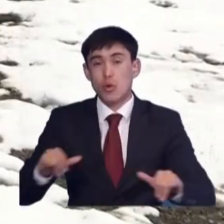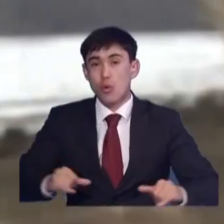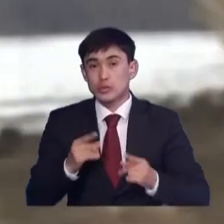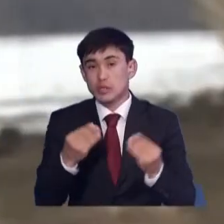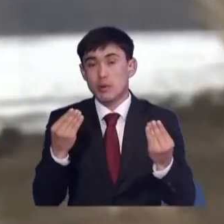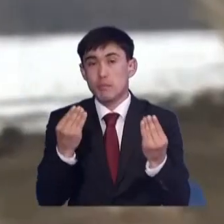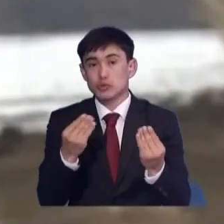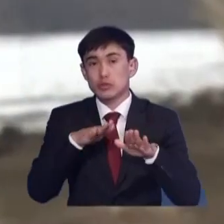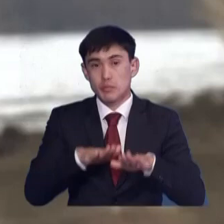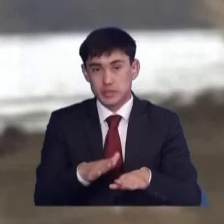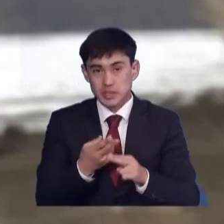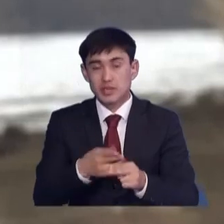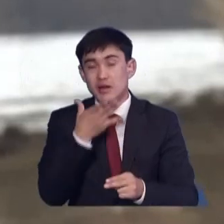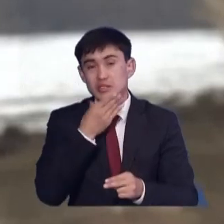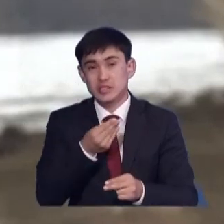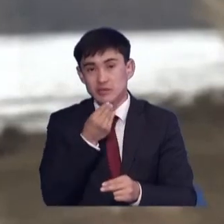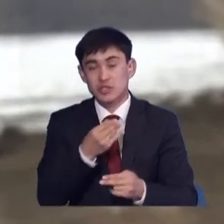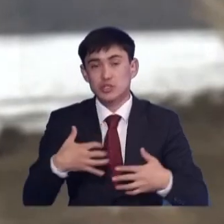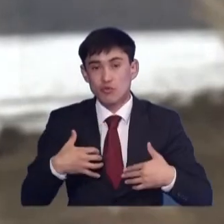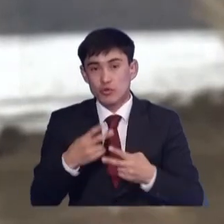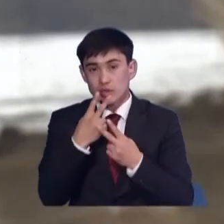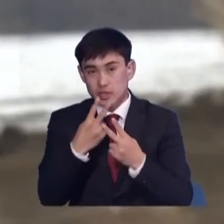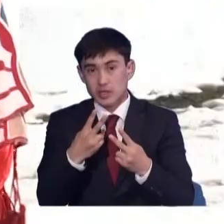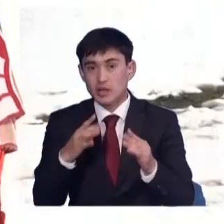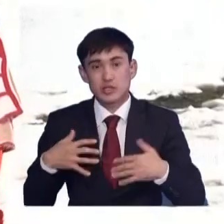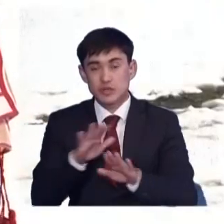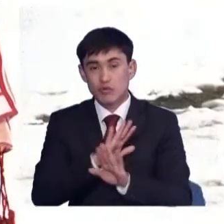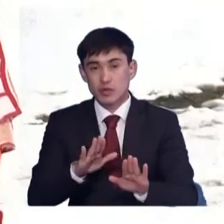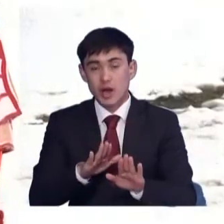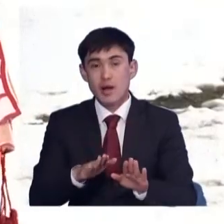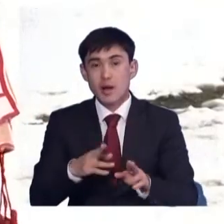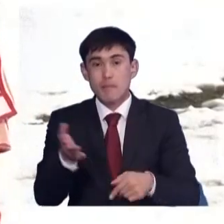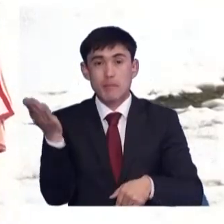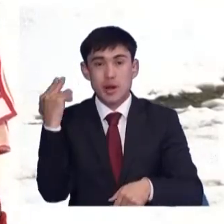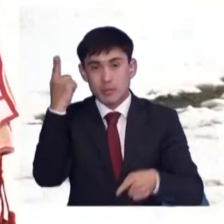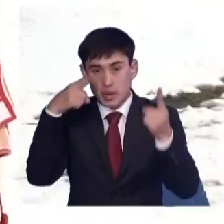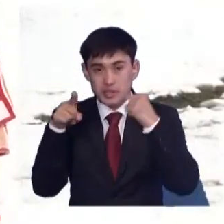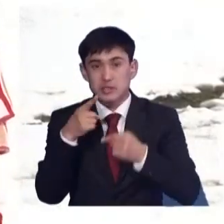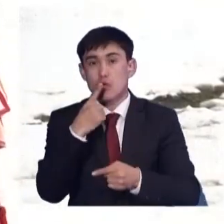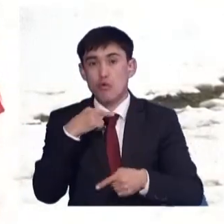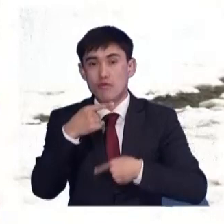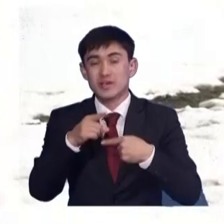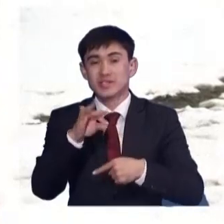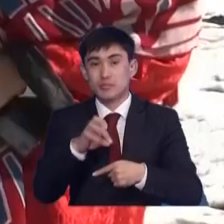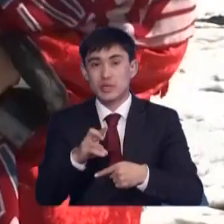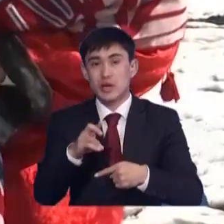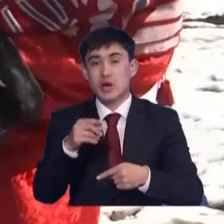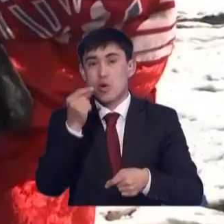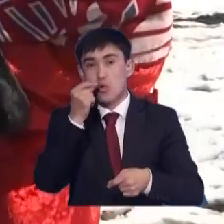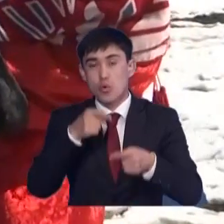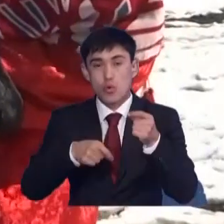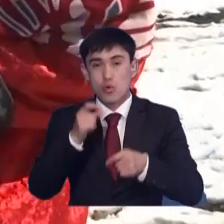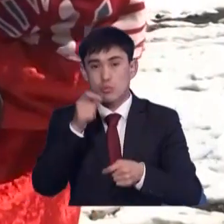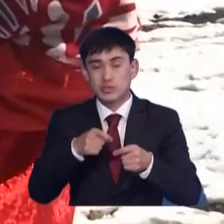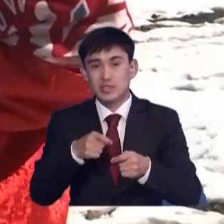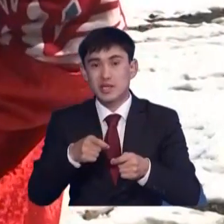самое почетное место. Это красивое существо даже не рассматривают как животное. В поэзии степных акынов кровь степняка – кумыс, а душа – летящий конь.